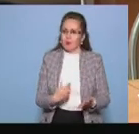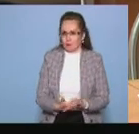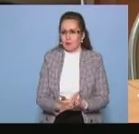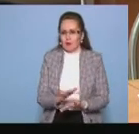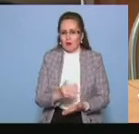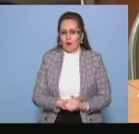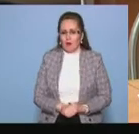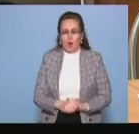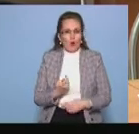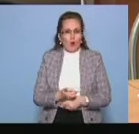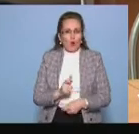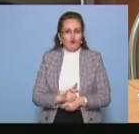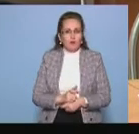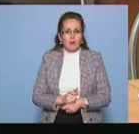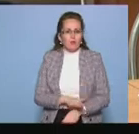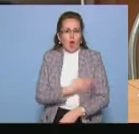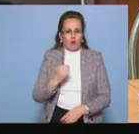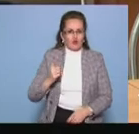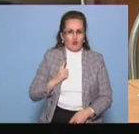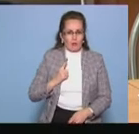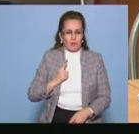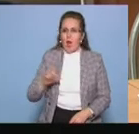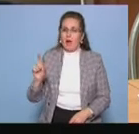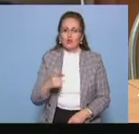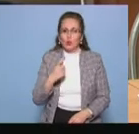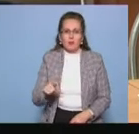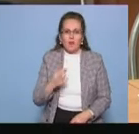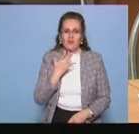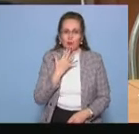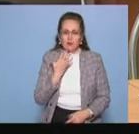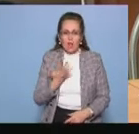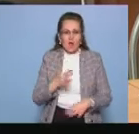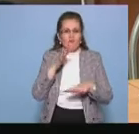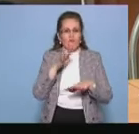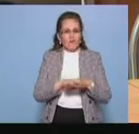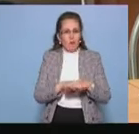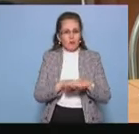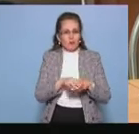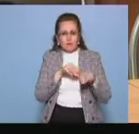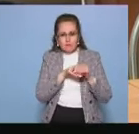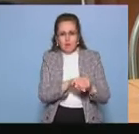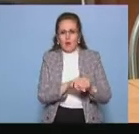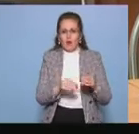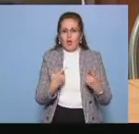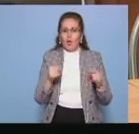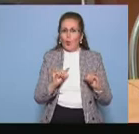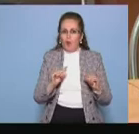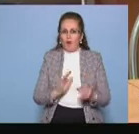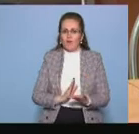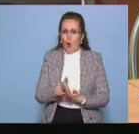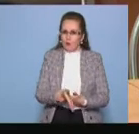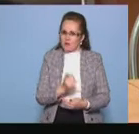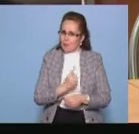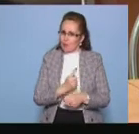очень долгожданными являются экскурсии в музеях, в фонды, куда вход запрещен в